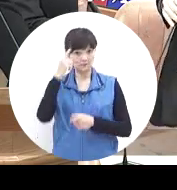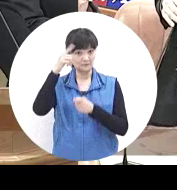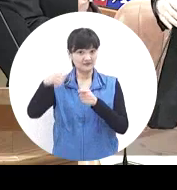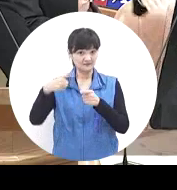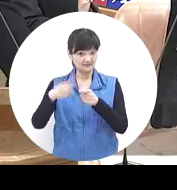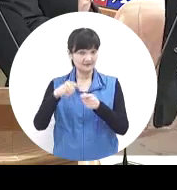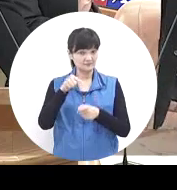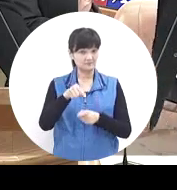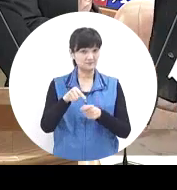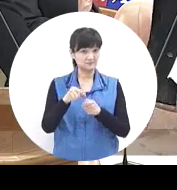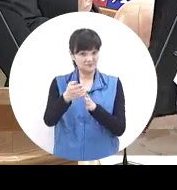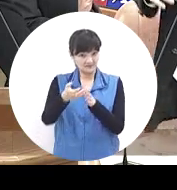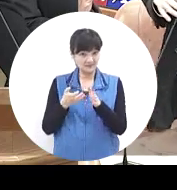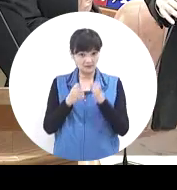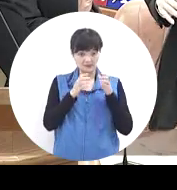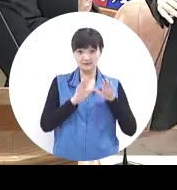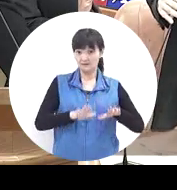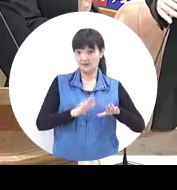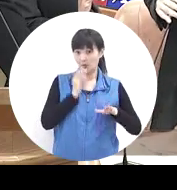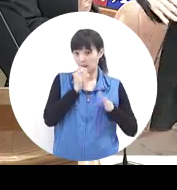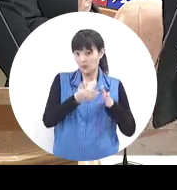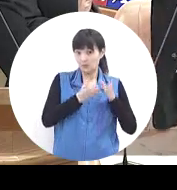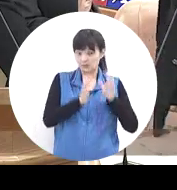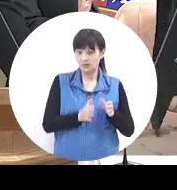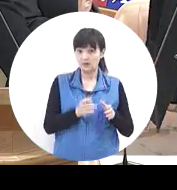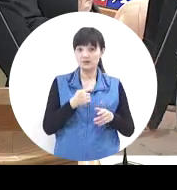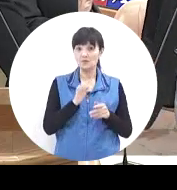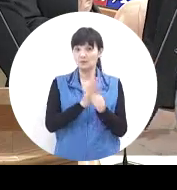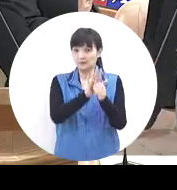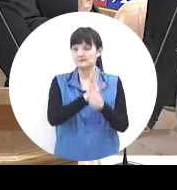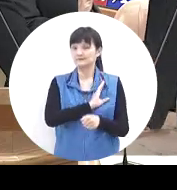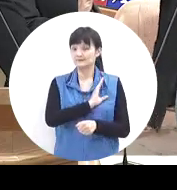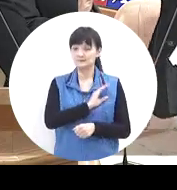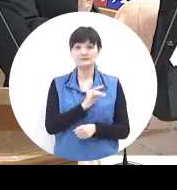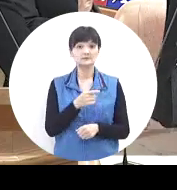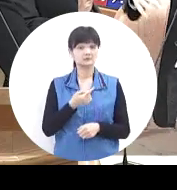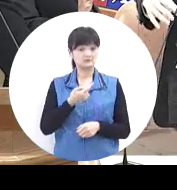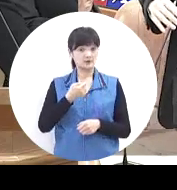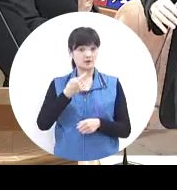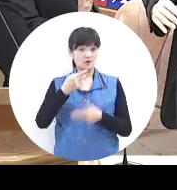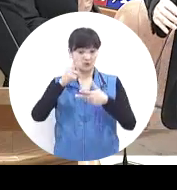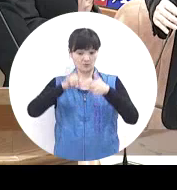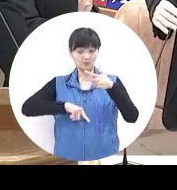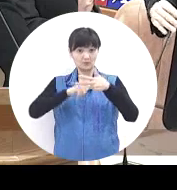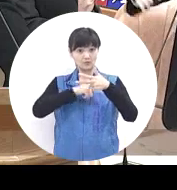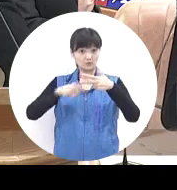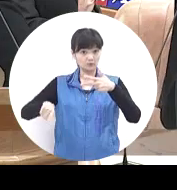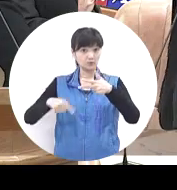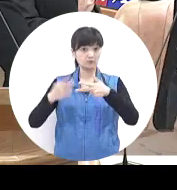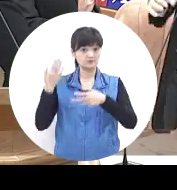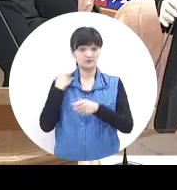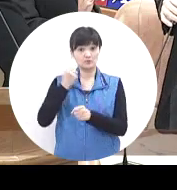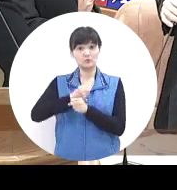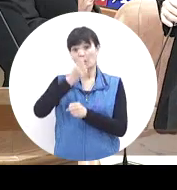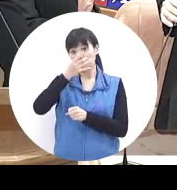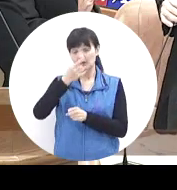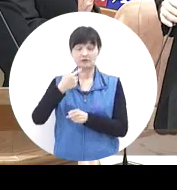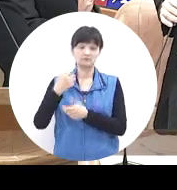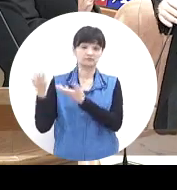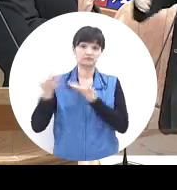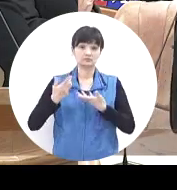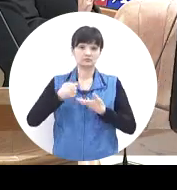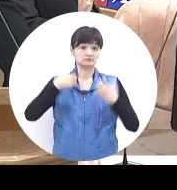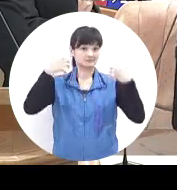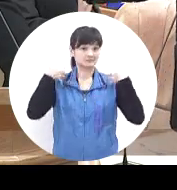力多了哈。我可以教你一句口号宣传，说朱立伦做不到的，我侯友宜来做。哈，我觉得这个是不错的一个宣传